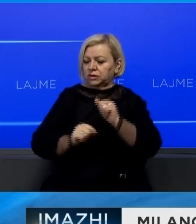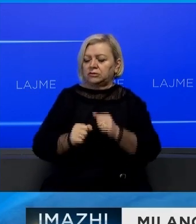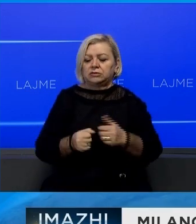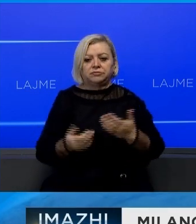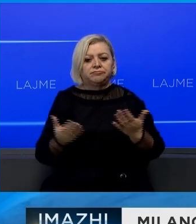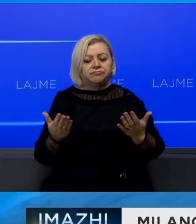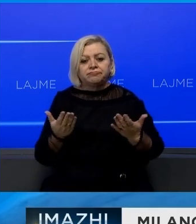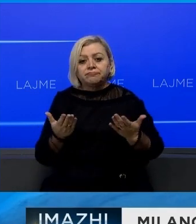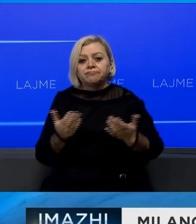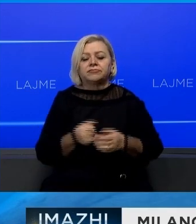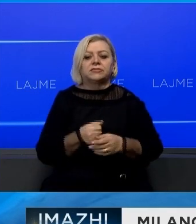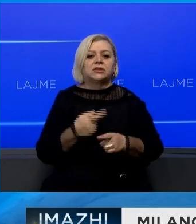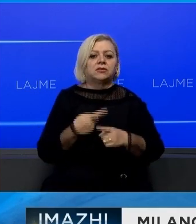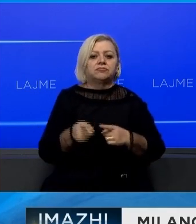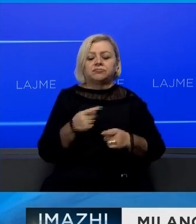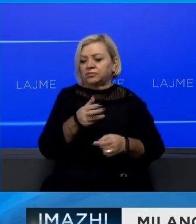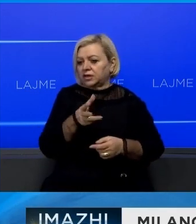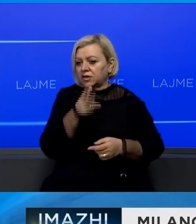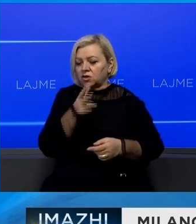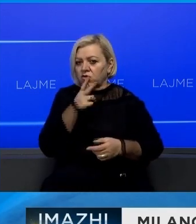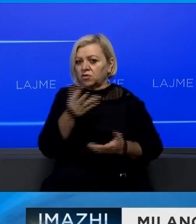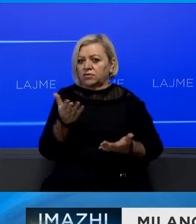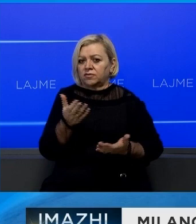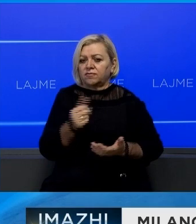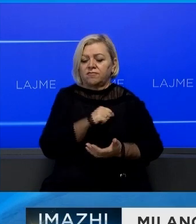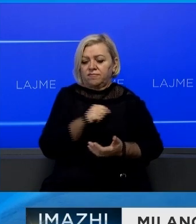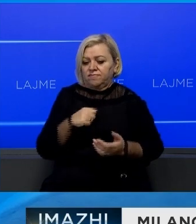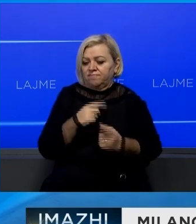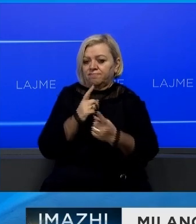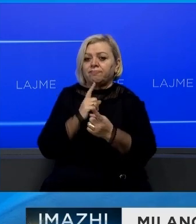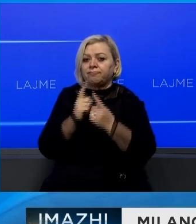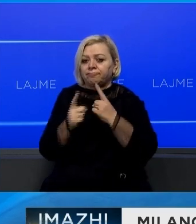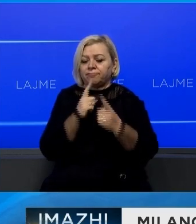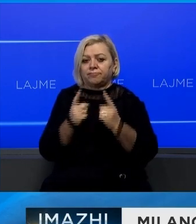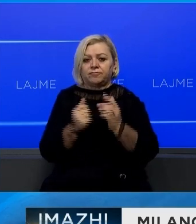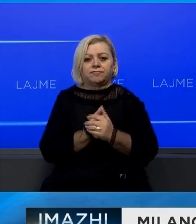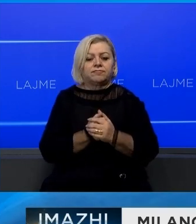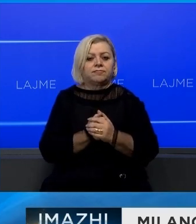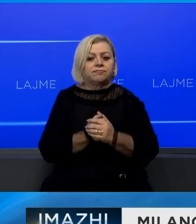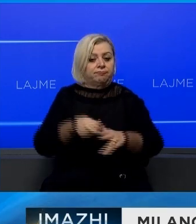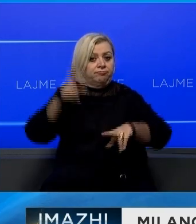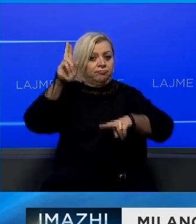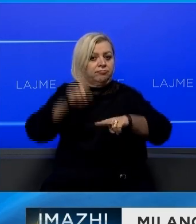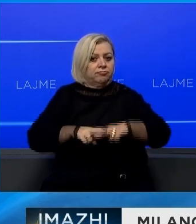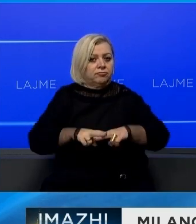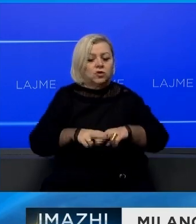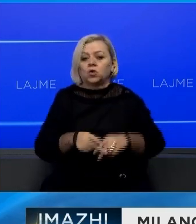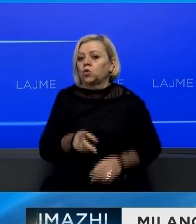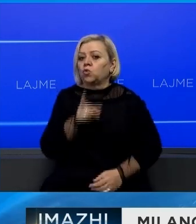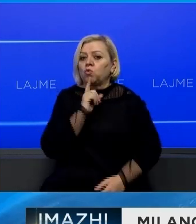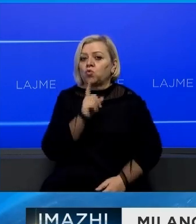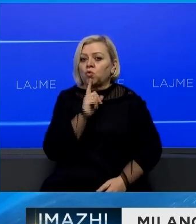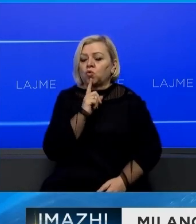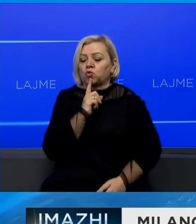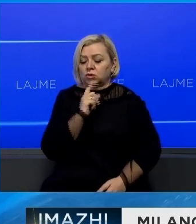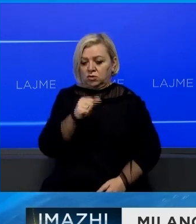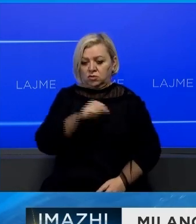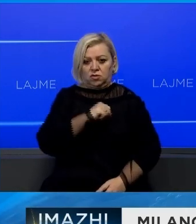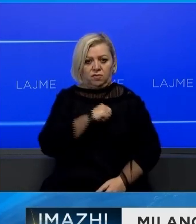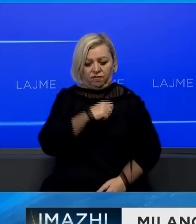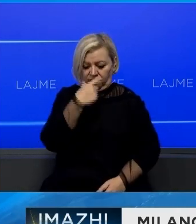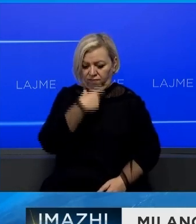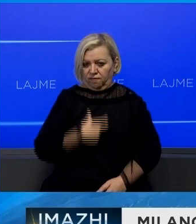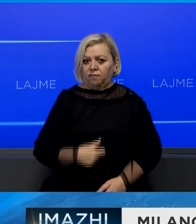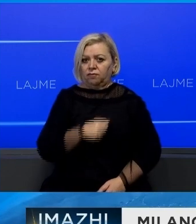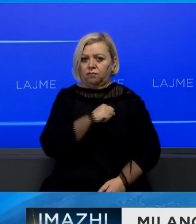herë kërkohet edhe nga vetë shtetet me cilat po bisedojmë, deri në marrjen e vendimit. Kushdo që për interesa personale